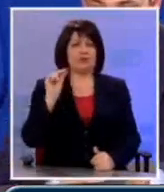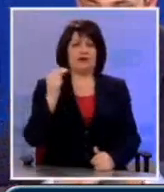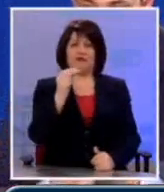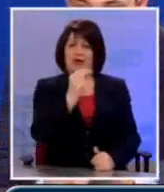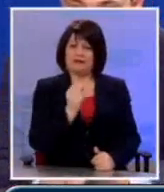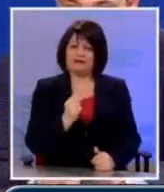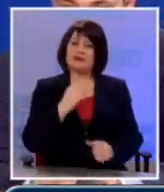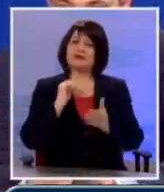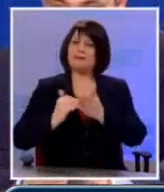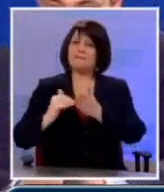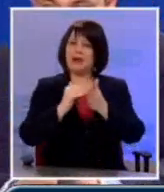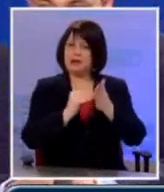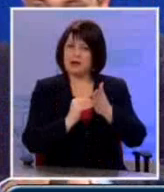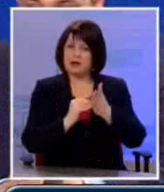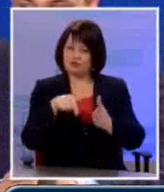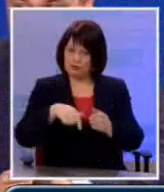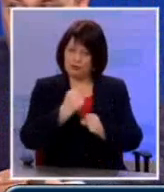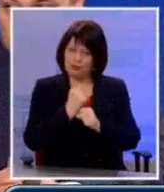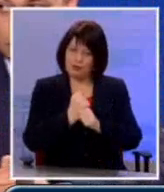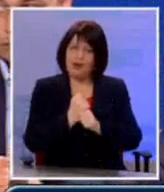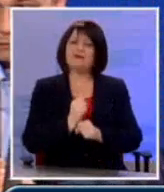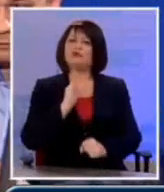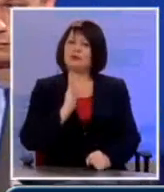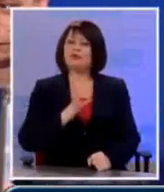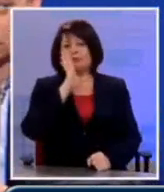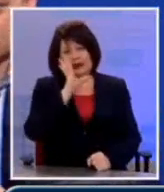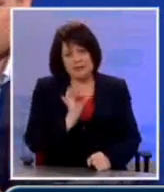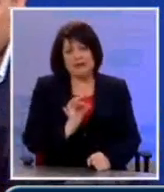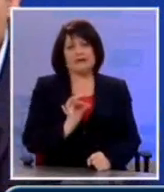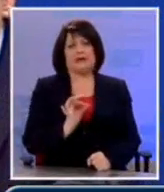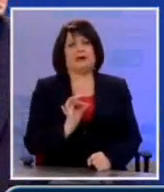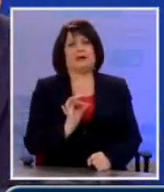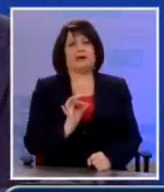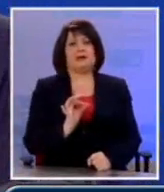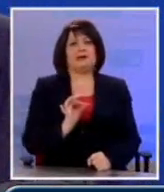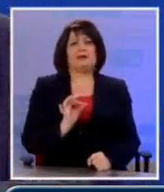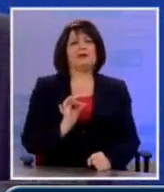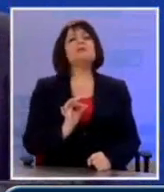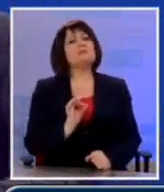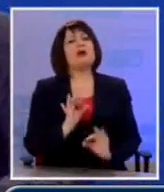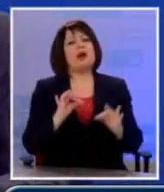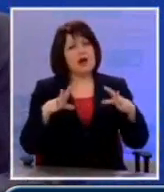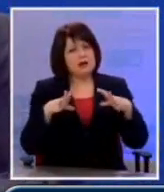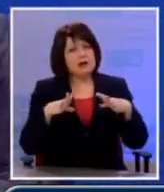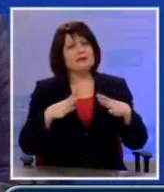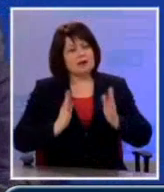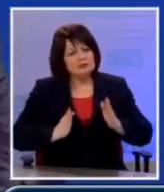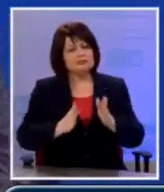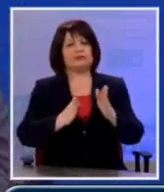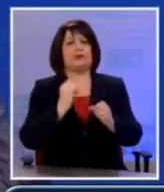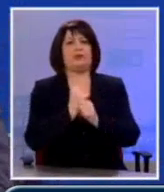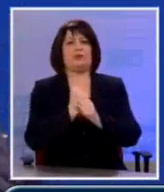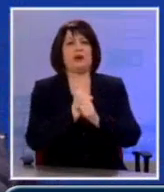στους εργαζομένους του Κοινοβουλίου να μπορούν πραγματικά να συμβάλλουν ακόλυτα στην διαδικασία